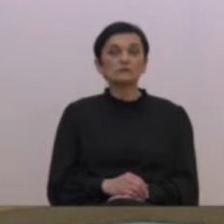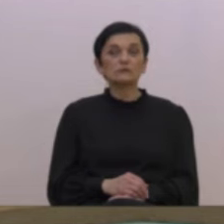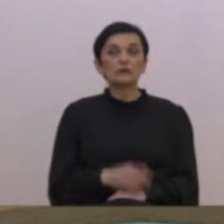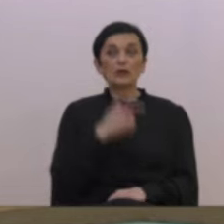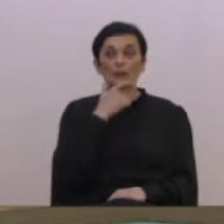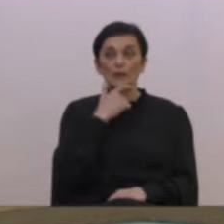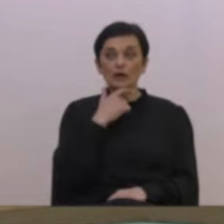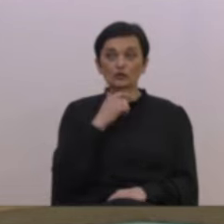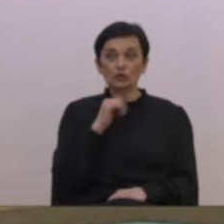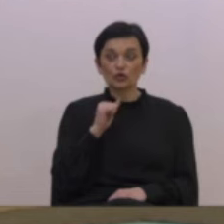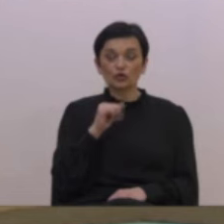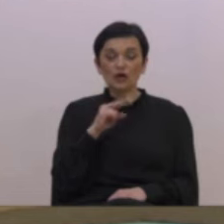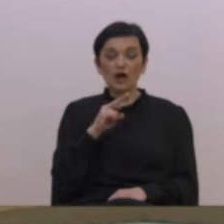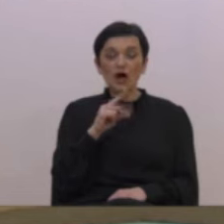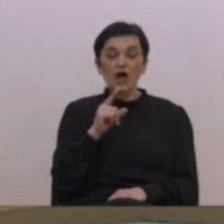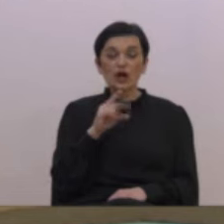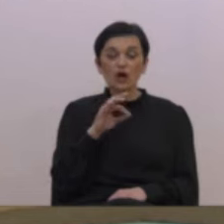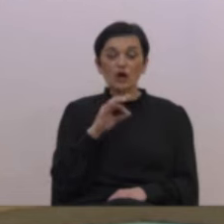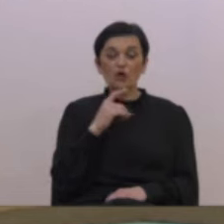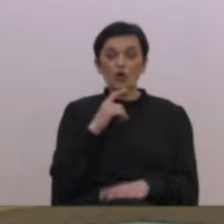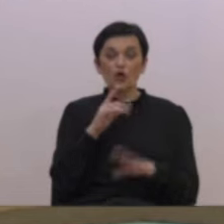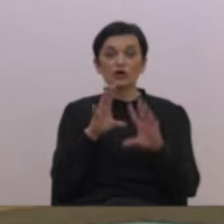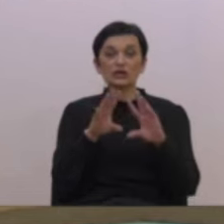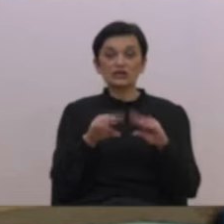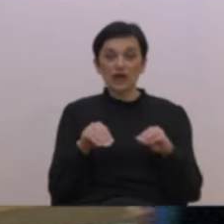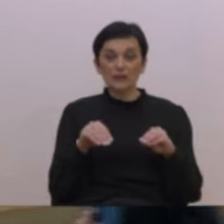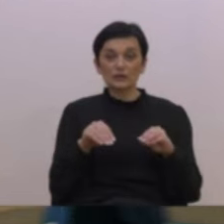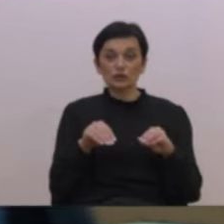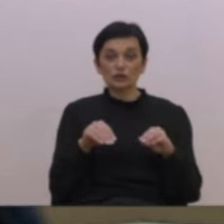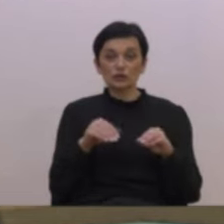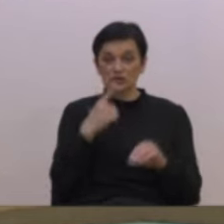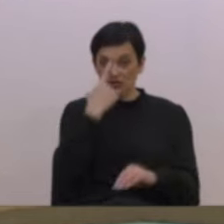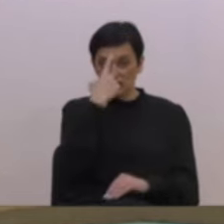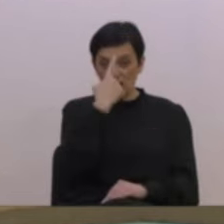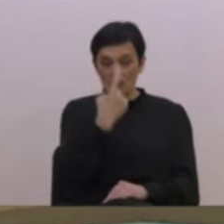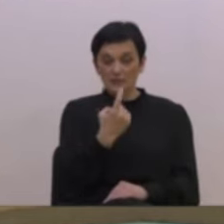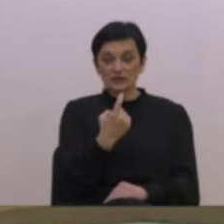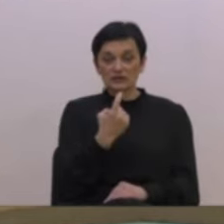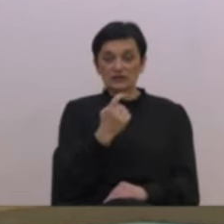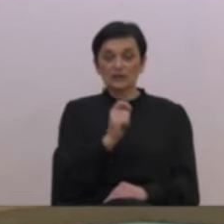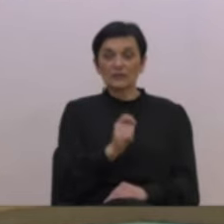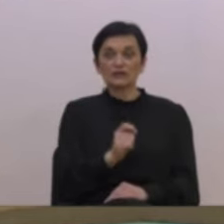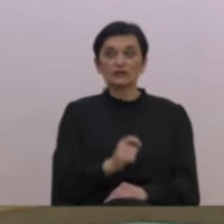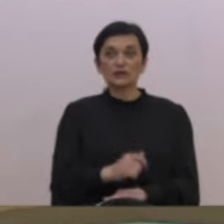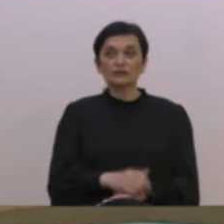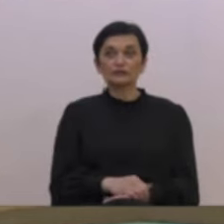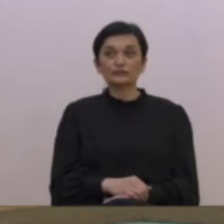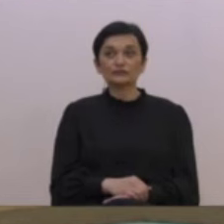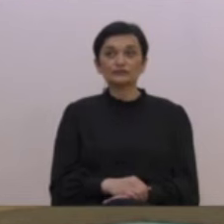ბატონო ალეკო, ბატონო ალეკო, დამშვიდი და გაძლევთ გამხილება.